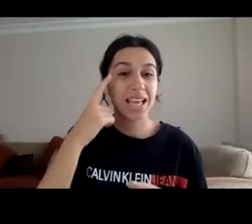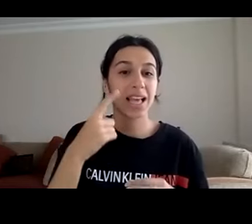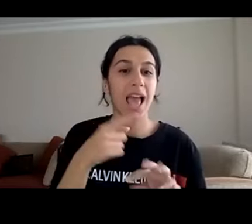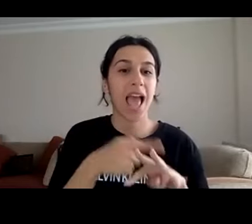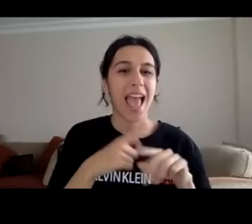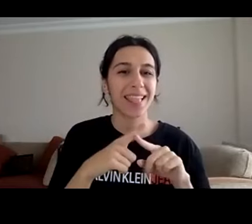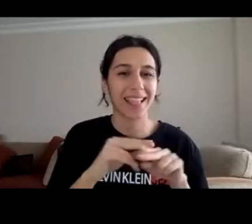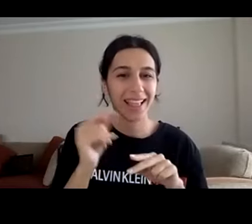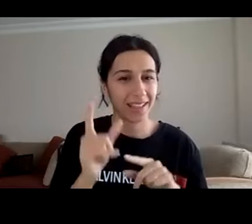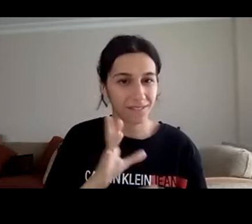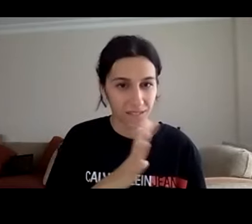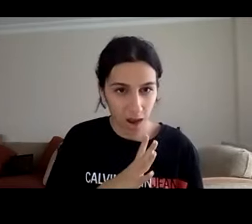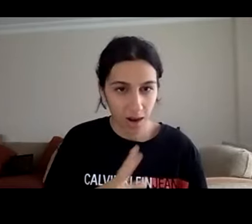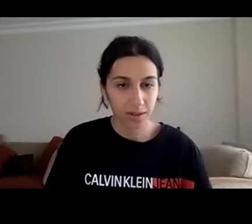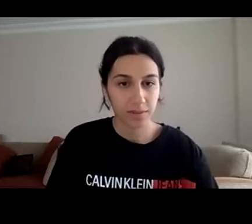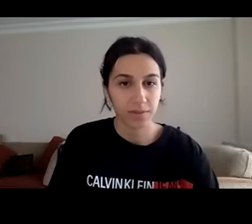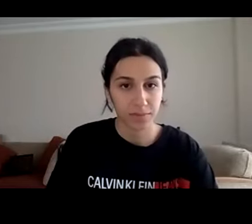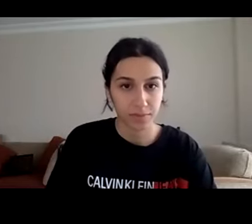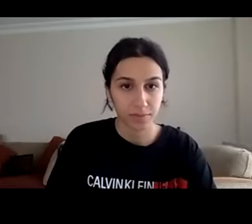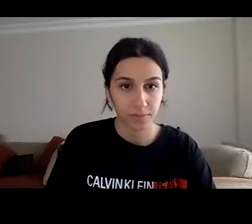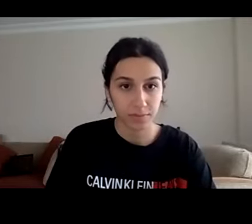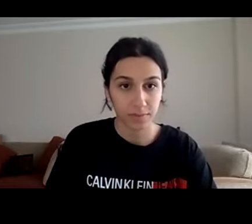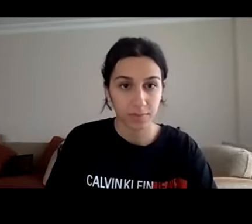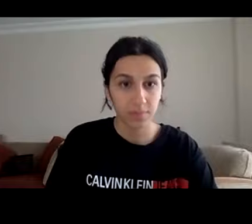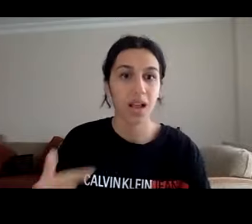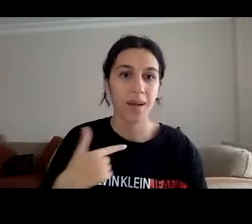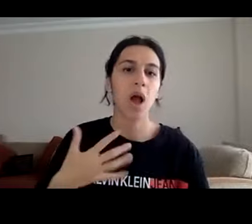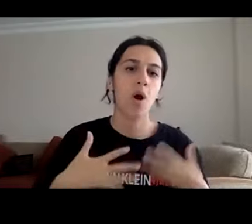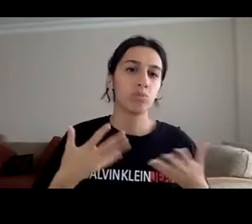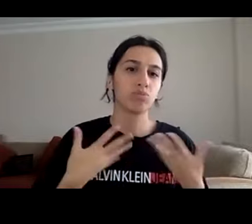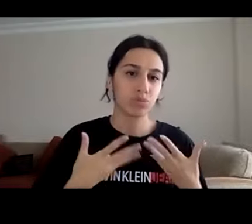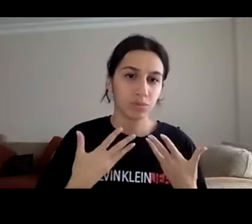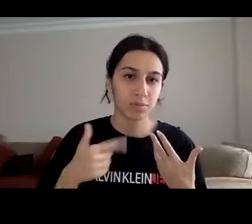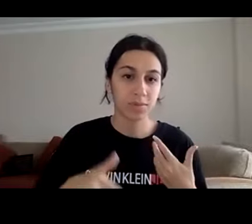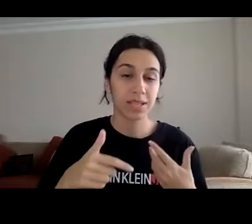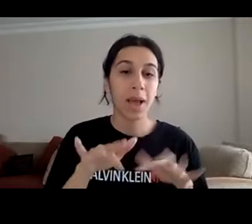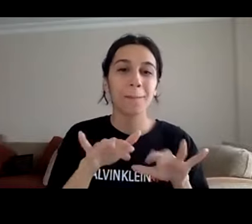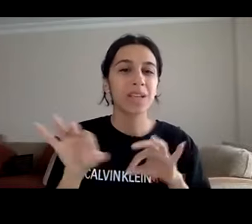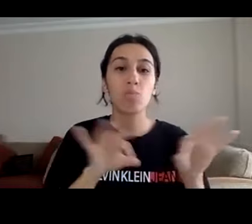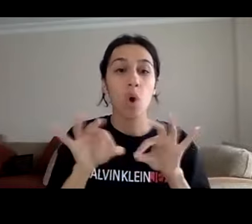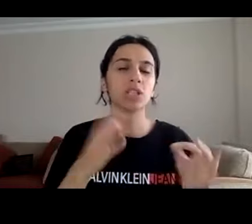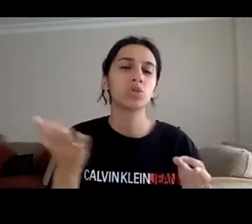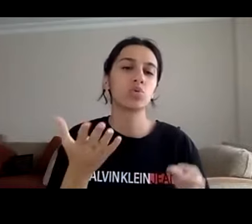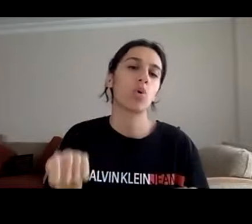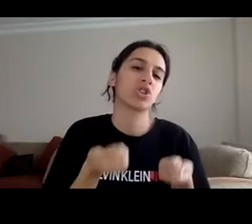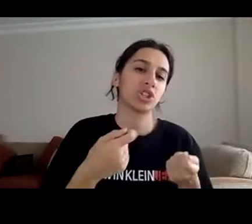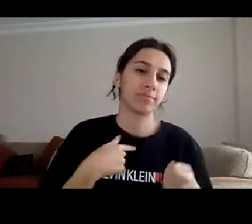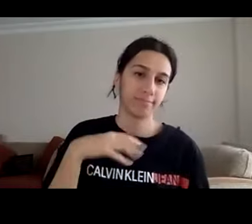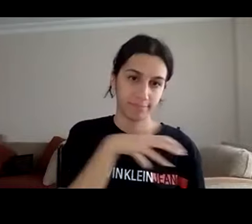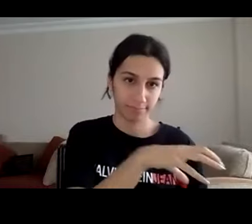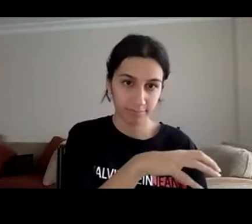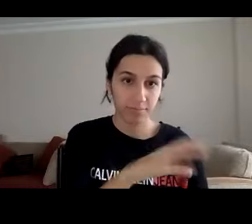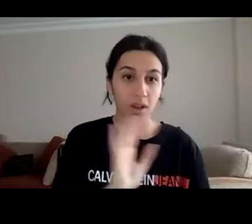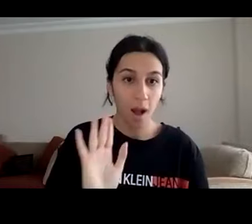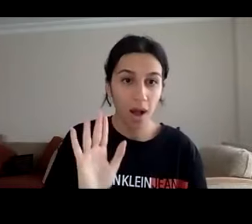çatı disiplinin ismi. Hani ne mutlu ki bana, tamamen aslında bilgisayar mühendisleriyle daha çok çalışan bir tarafım ben.